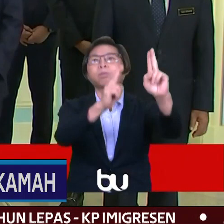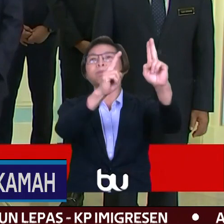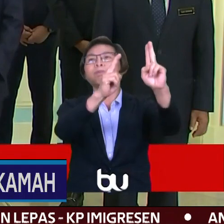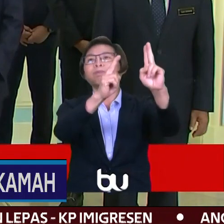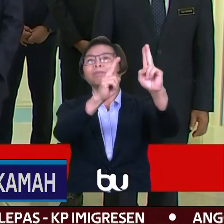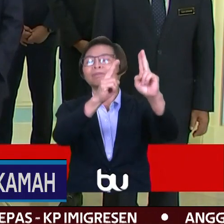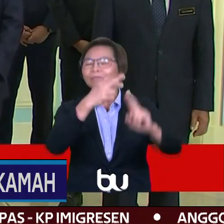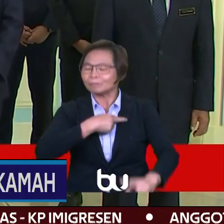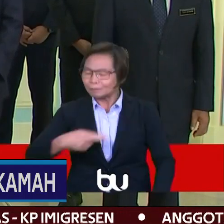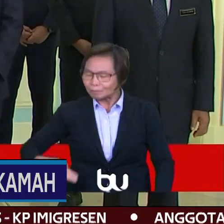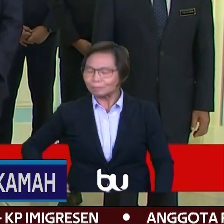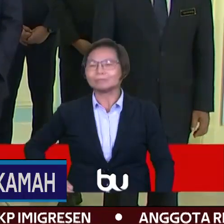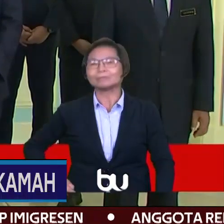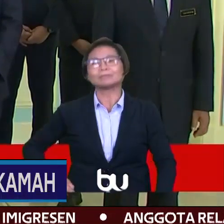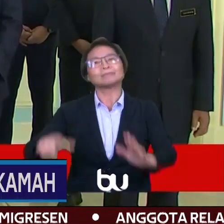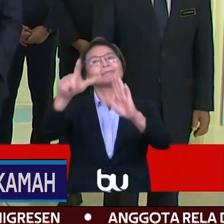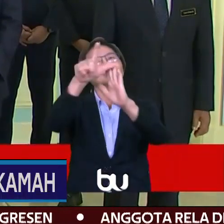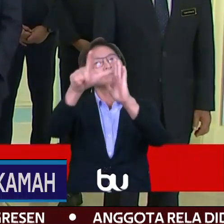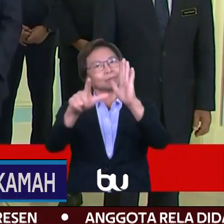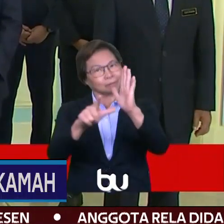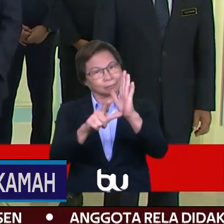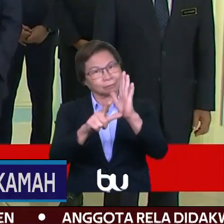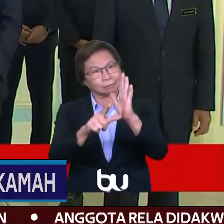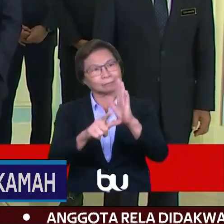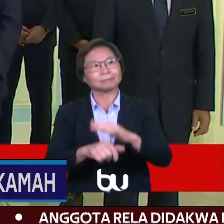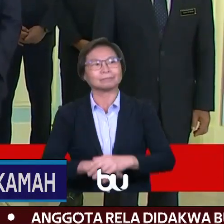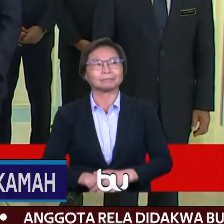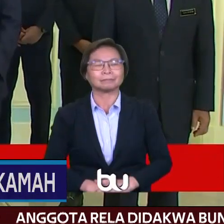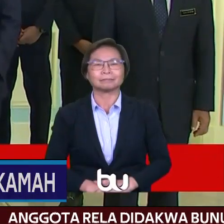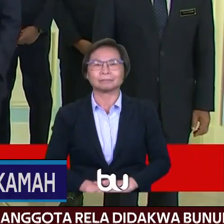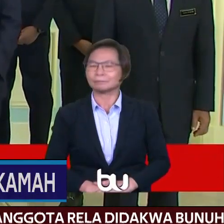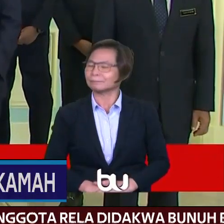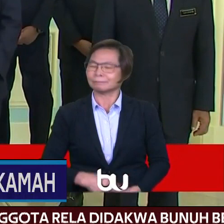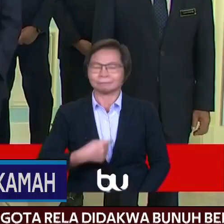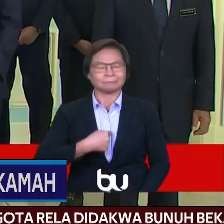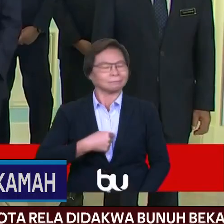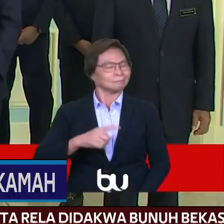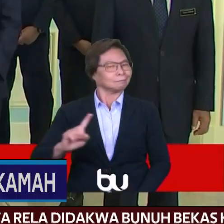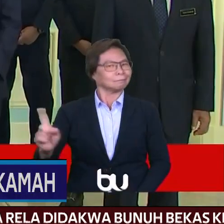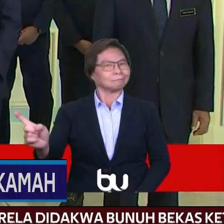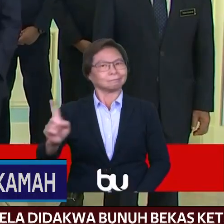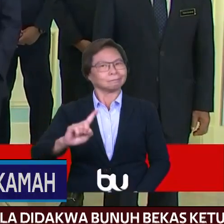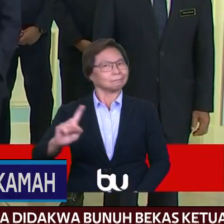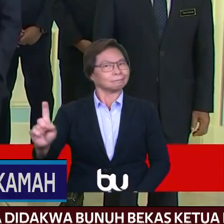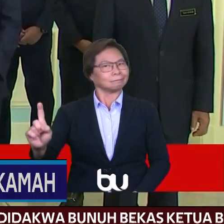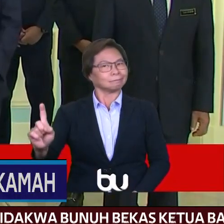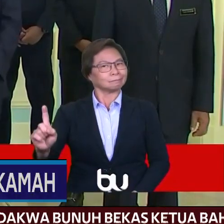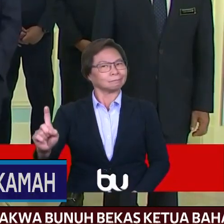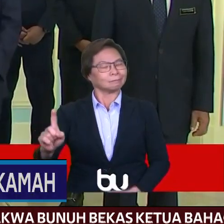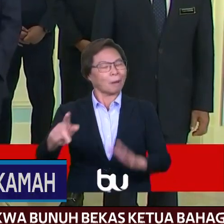institusi raja berperlembagaan. Saya tidak akan mengorbankan prinsip